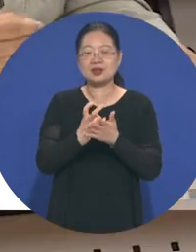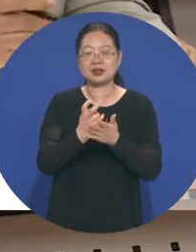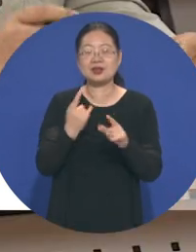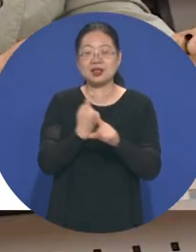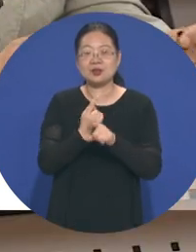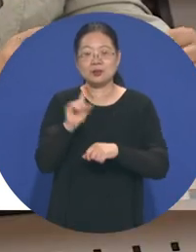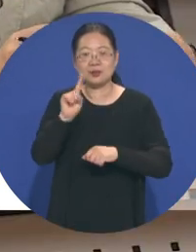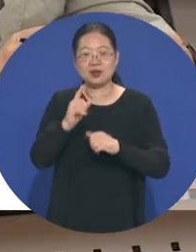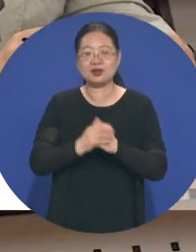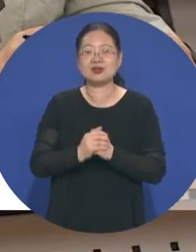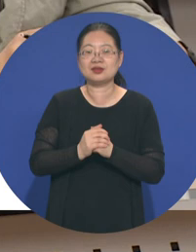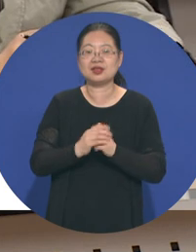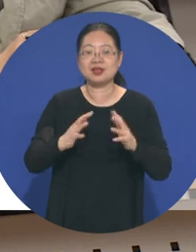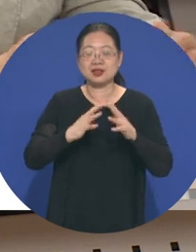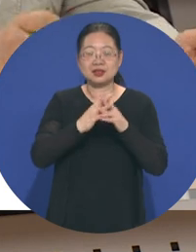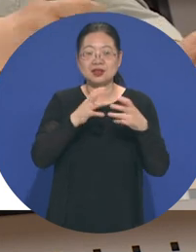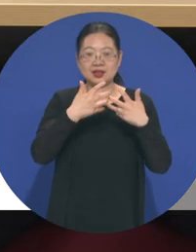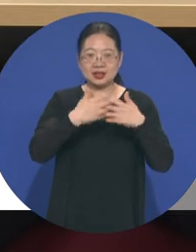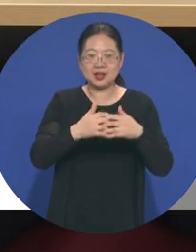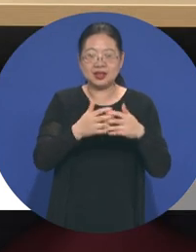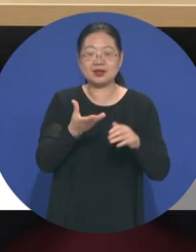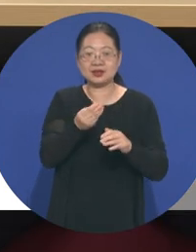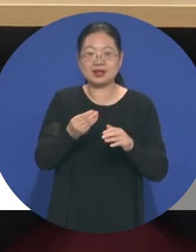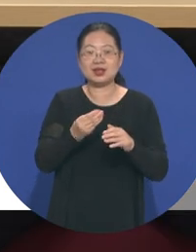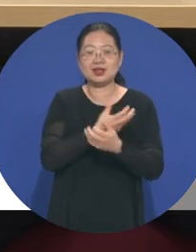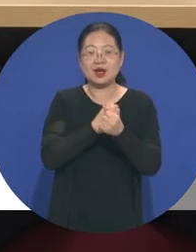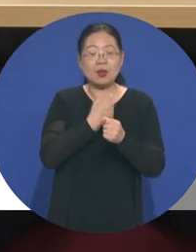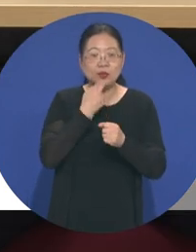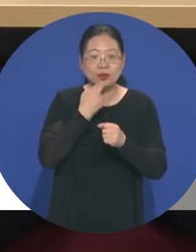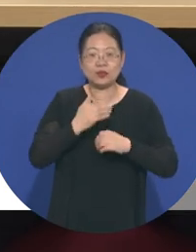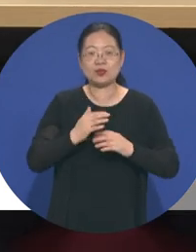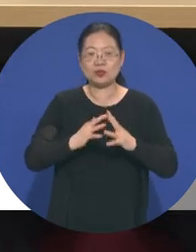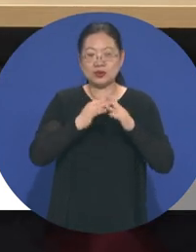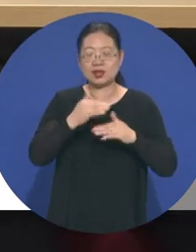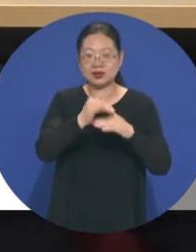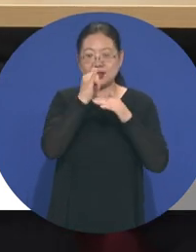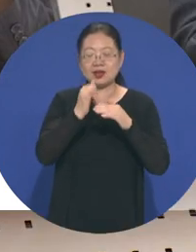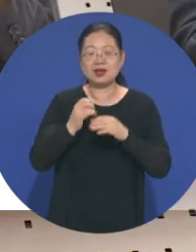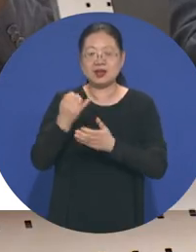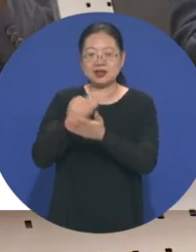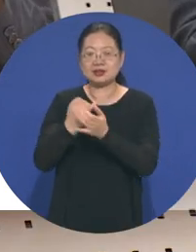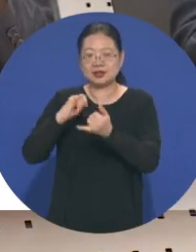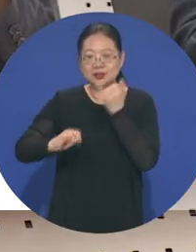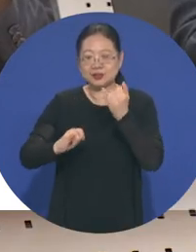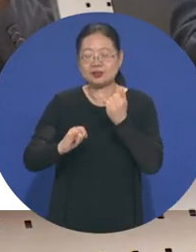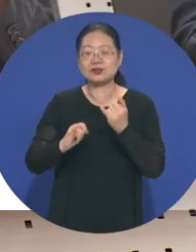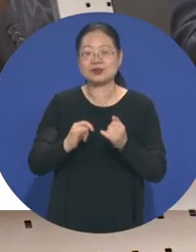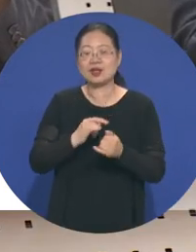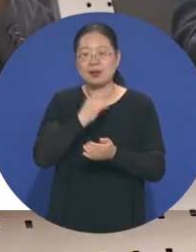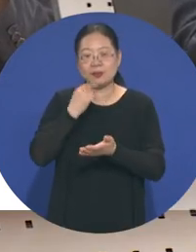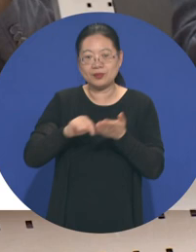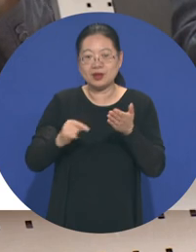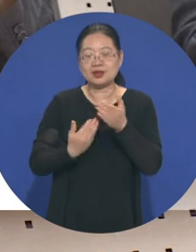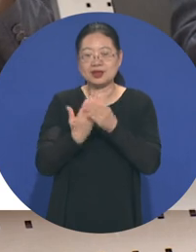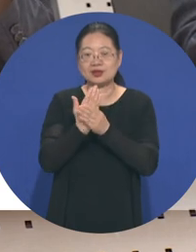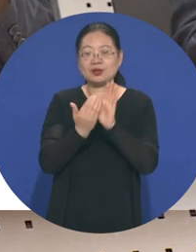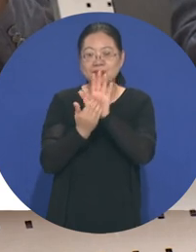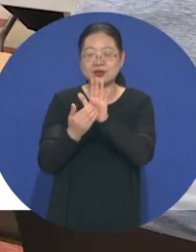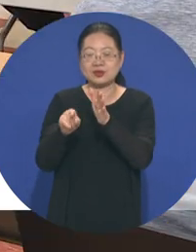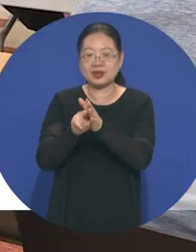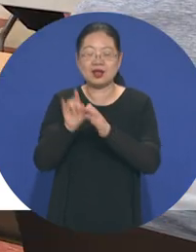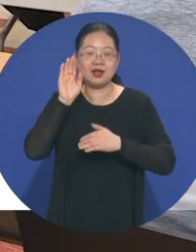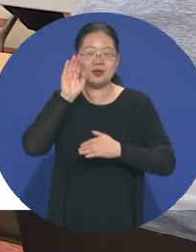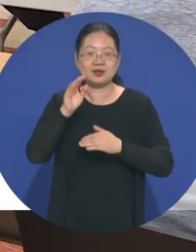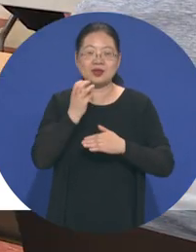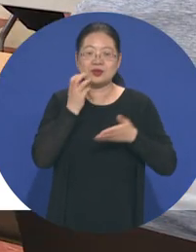이번 제도개선은 건설기계 임대 학정에 대한 계약서 없이 공사가 진행되며 임금 채불 등 분리 이이 발생하는 것을 막기 위한